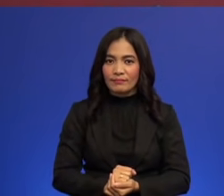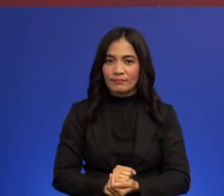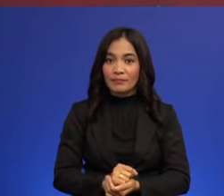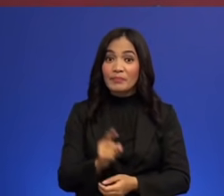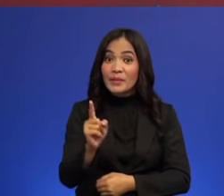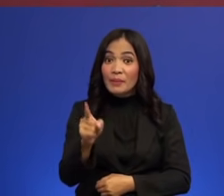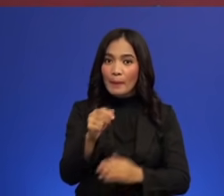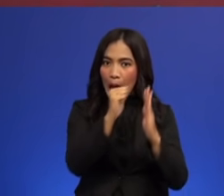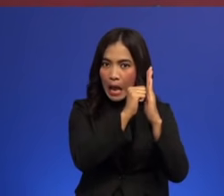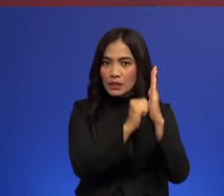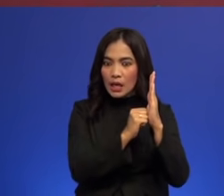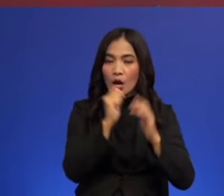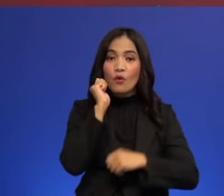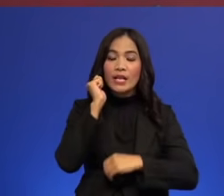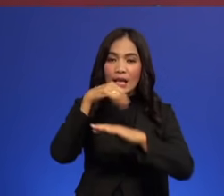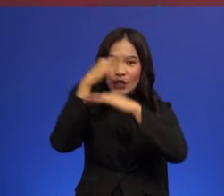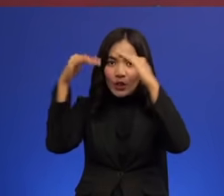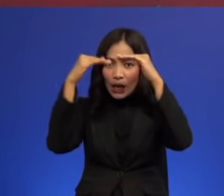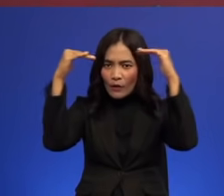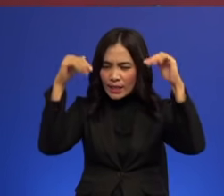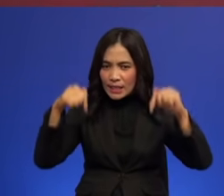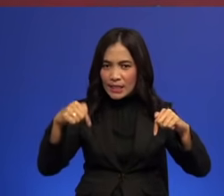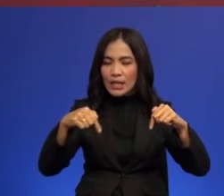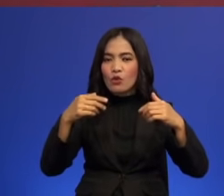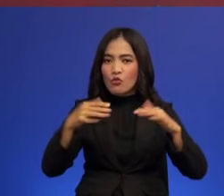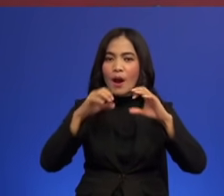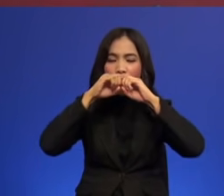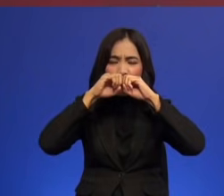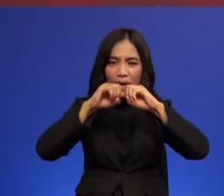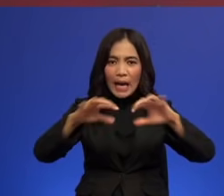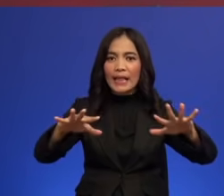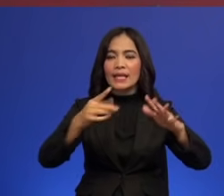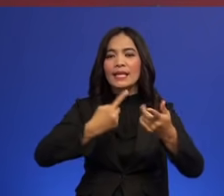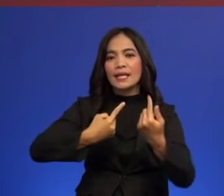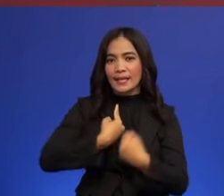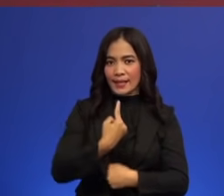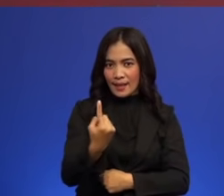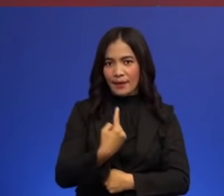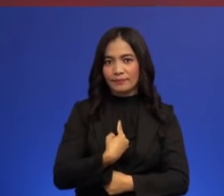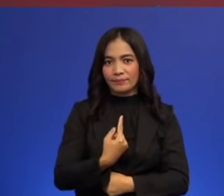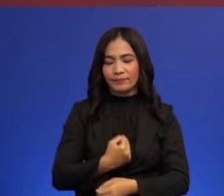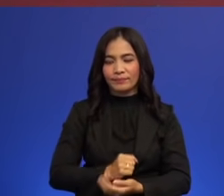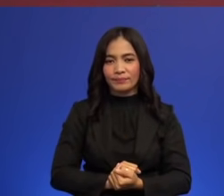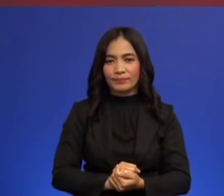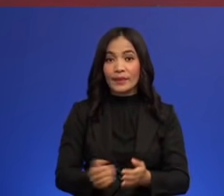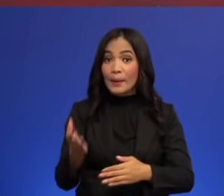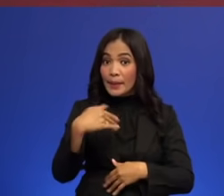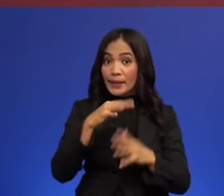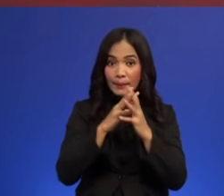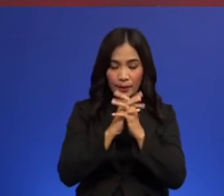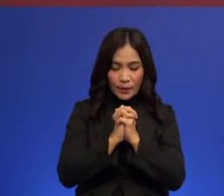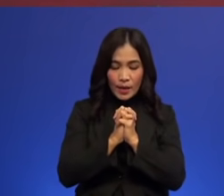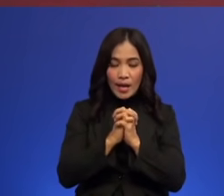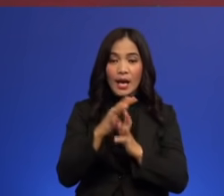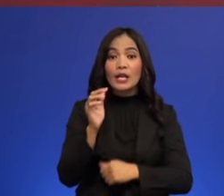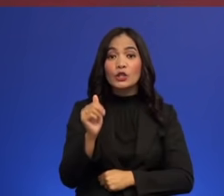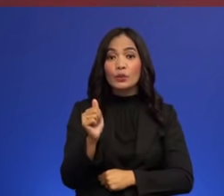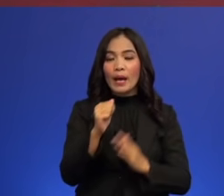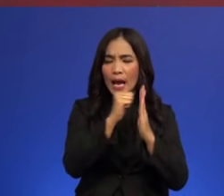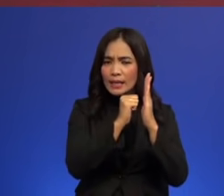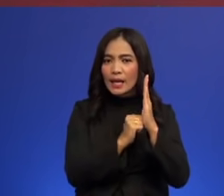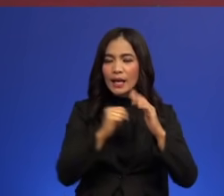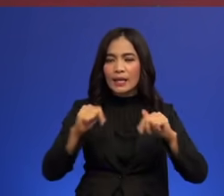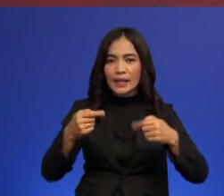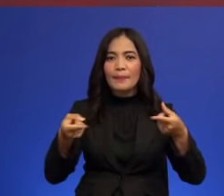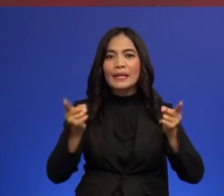sebab acara ini benar-benar telah memberkati kita. Kita berdoa agar acara ini